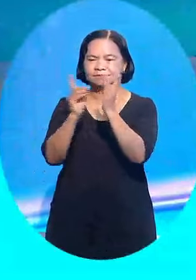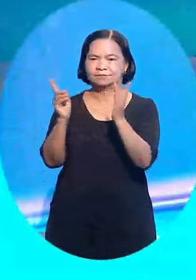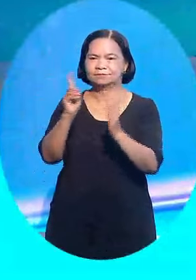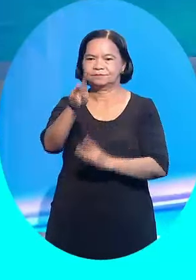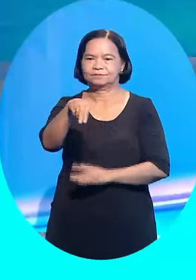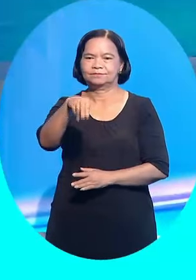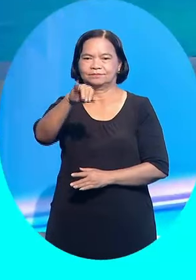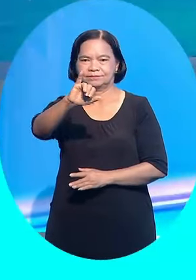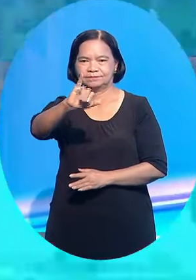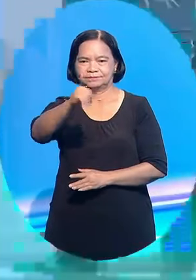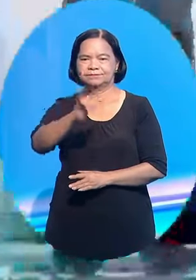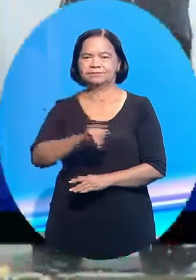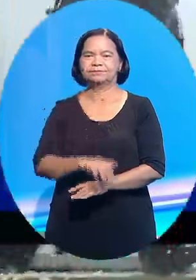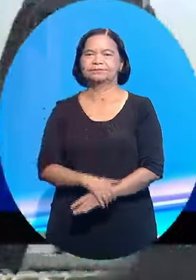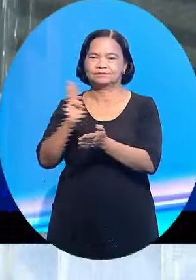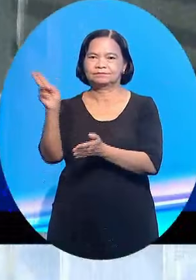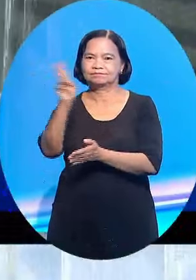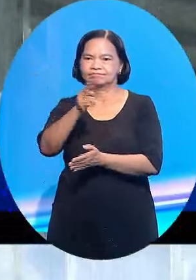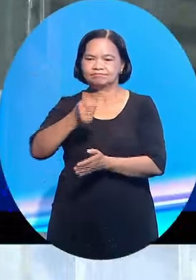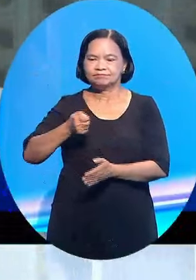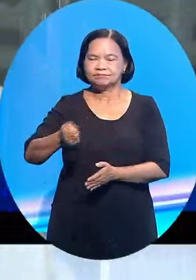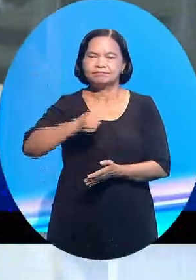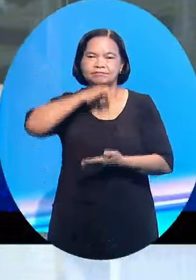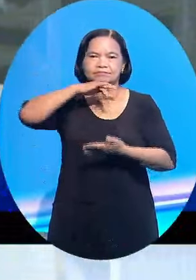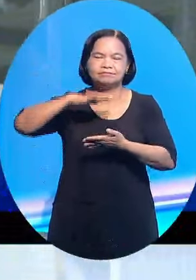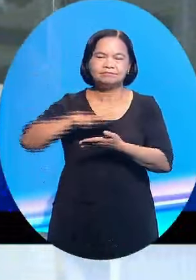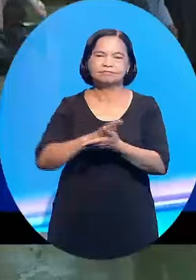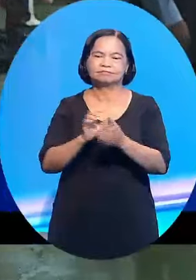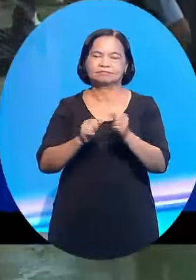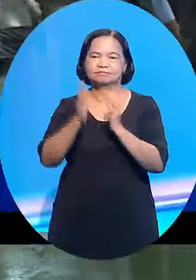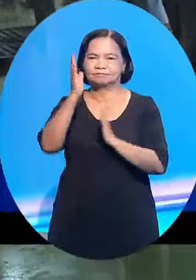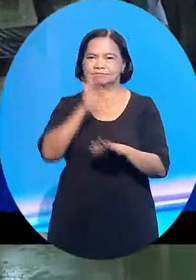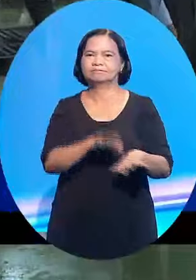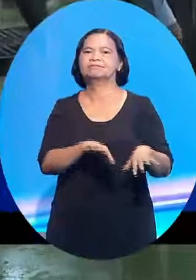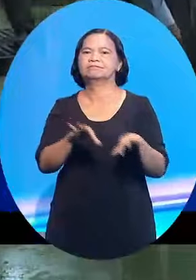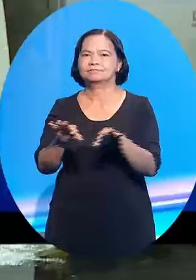ý sau. Gia súc thủ công tại Thành phố Hồ Chí Minh.